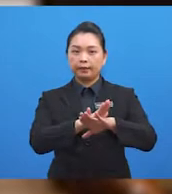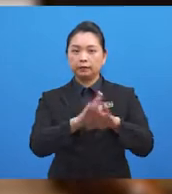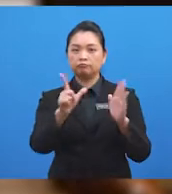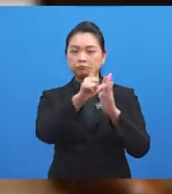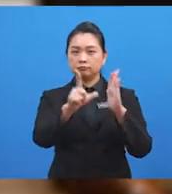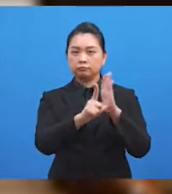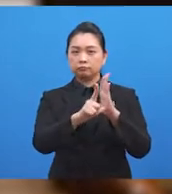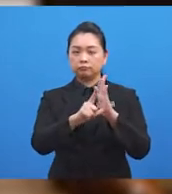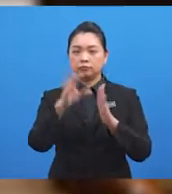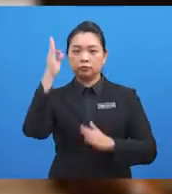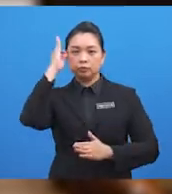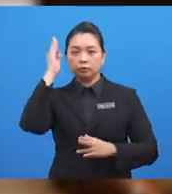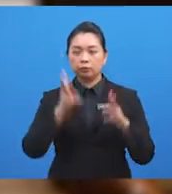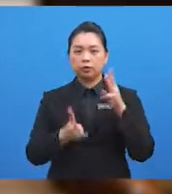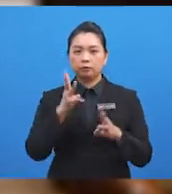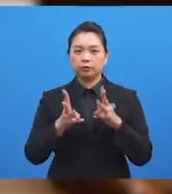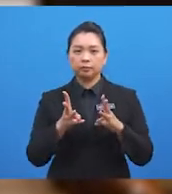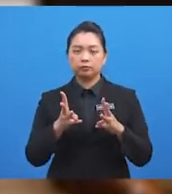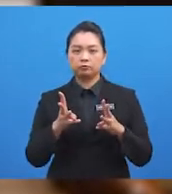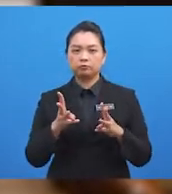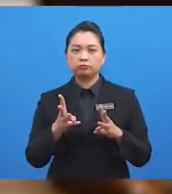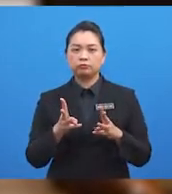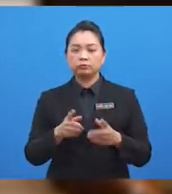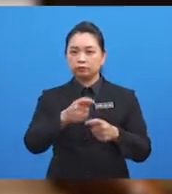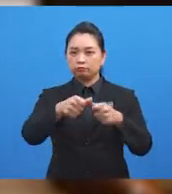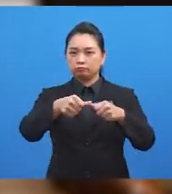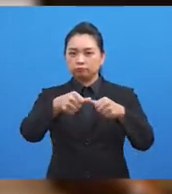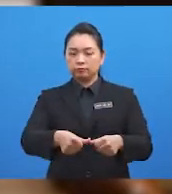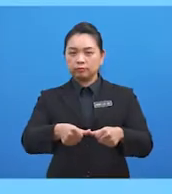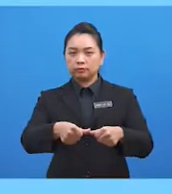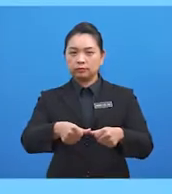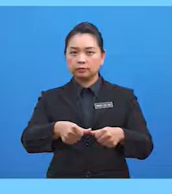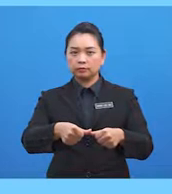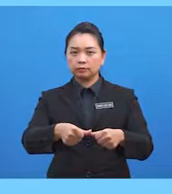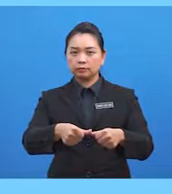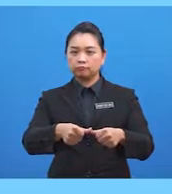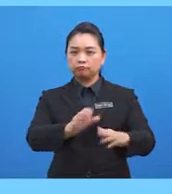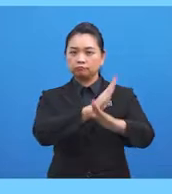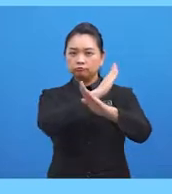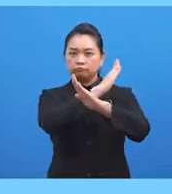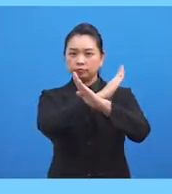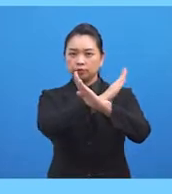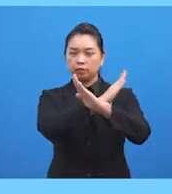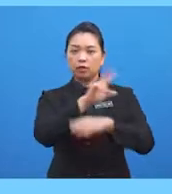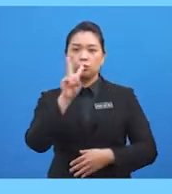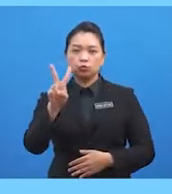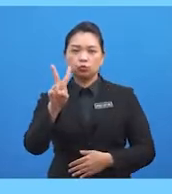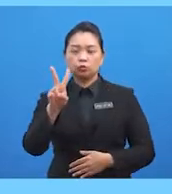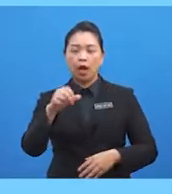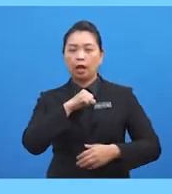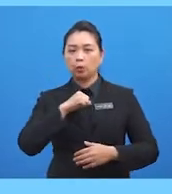Perlembagaan Persekutuan walau bagaimanapun menetapkan peruntukan melarang dua